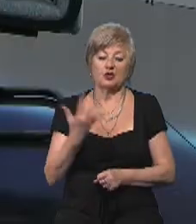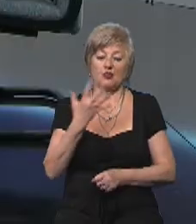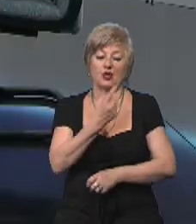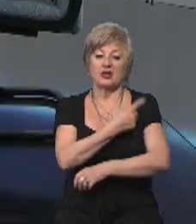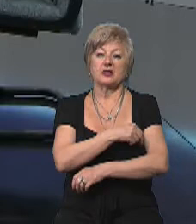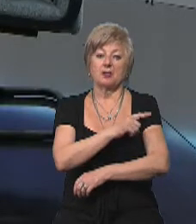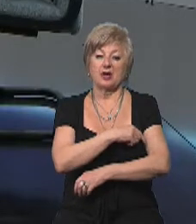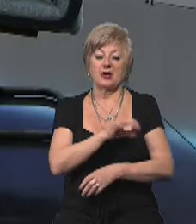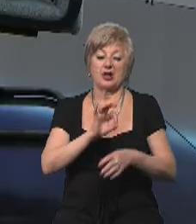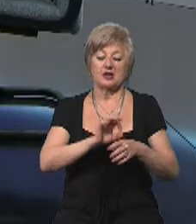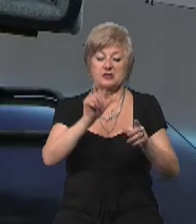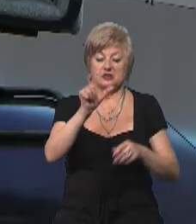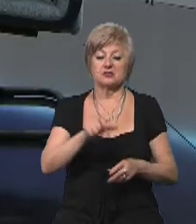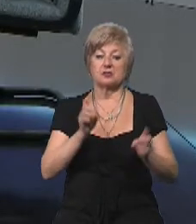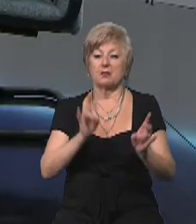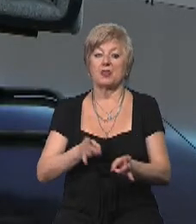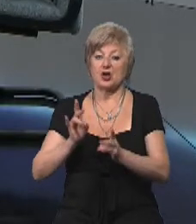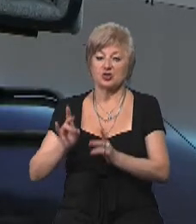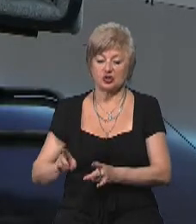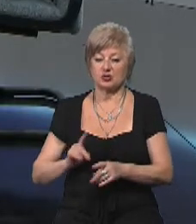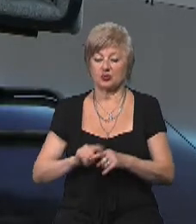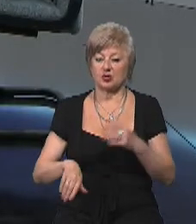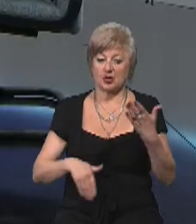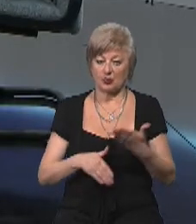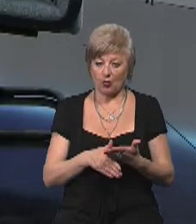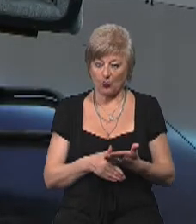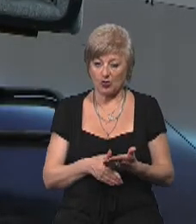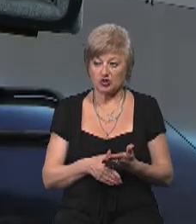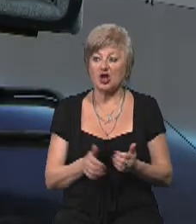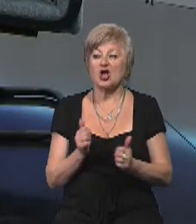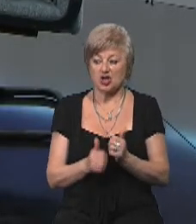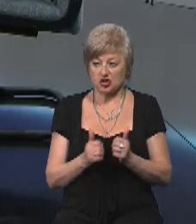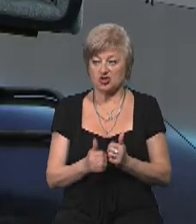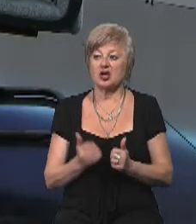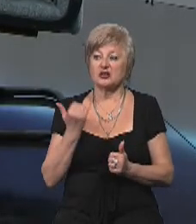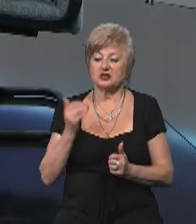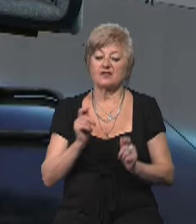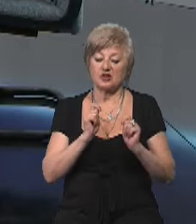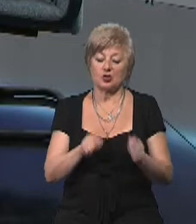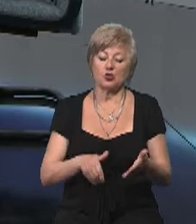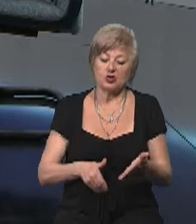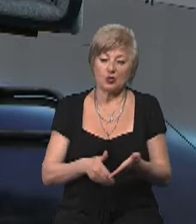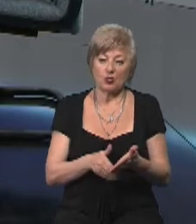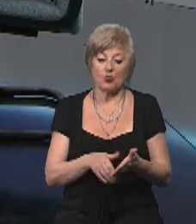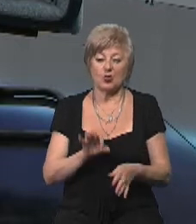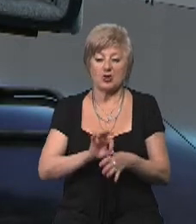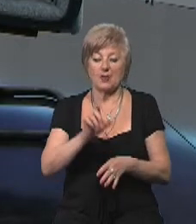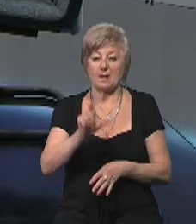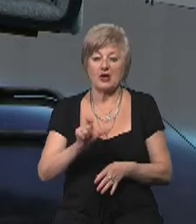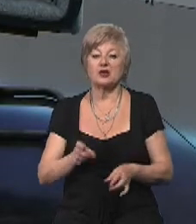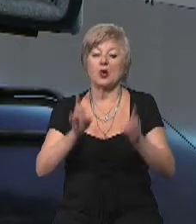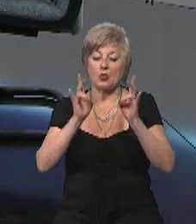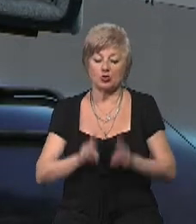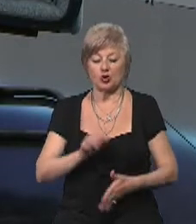з пацієнтами швидкої екстреної медичної допомоги в Запоріжжі, як часто вам доводиться надавати допомогу от пацієнтам, постраждалим